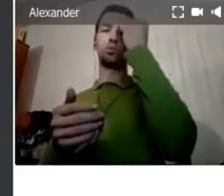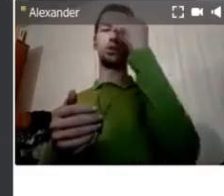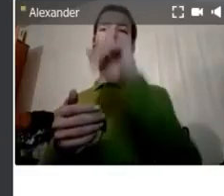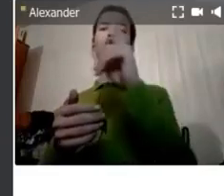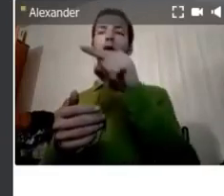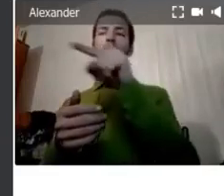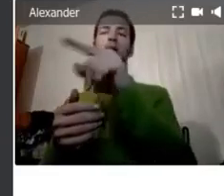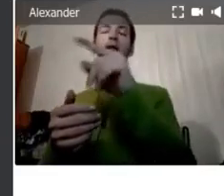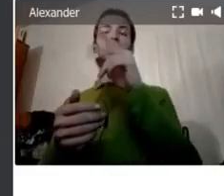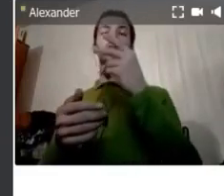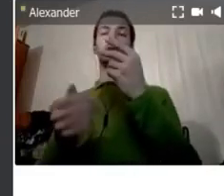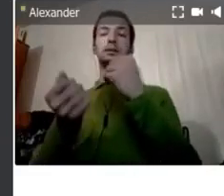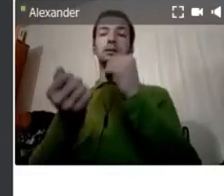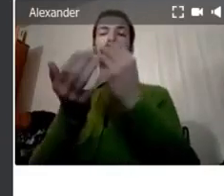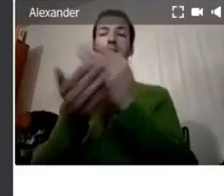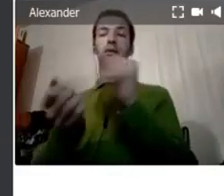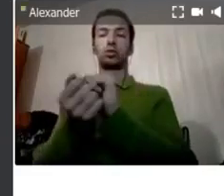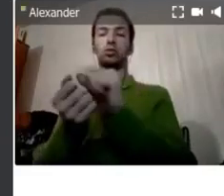так, это